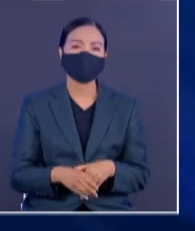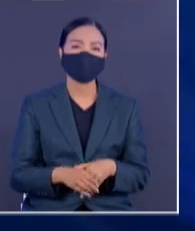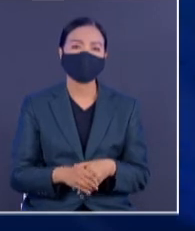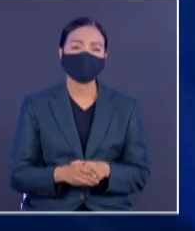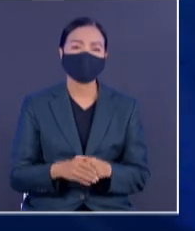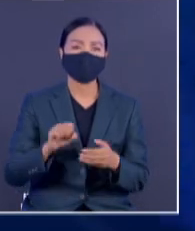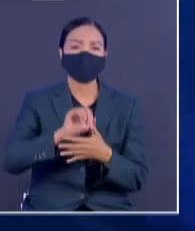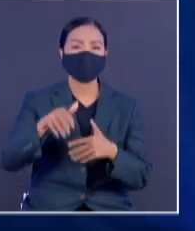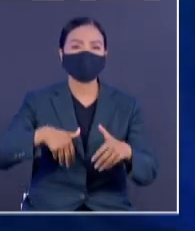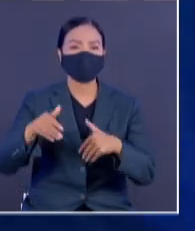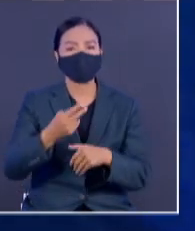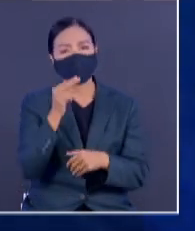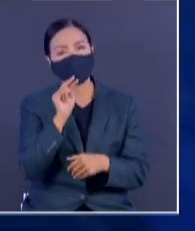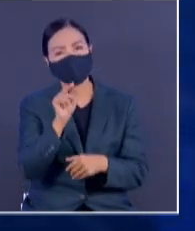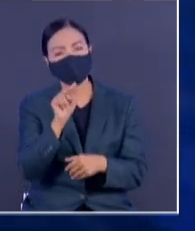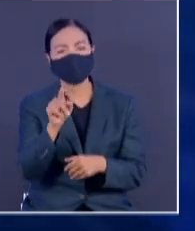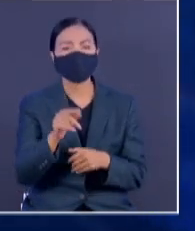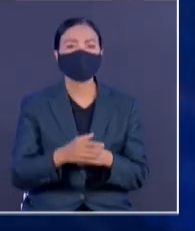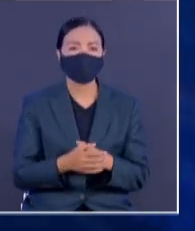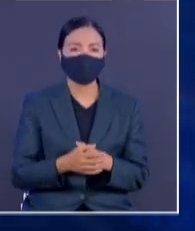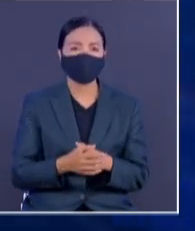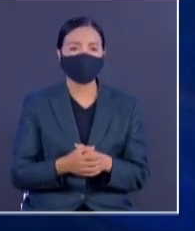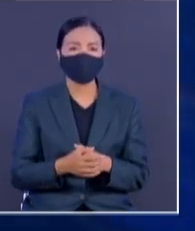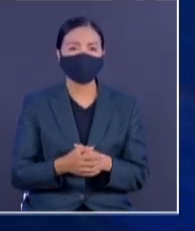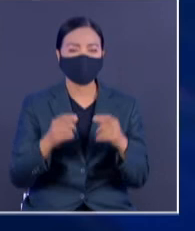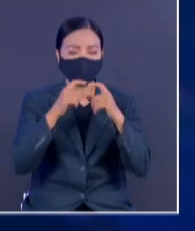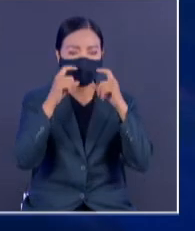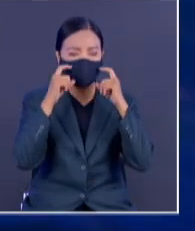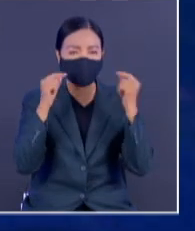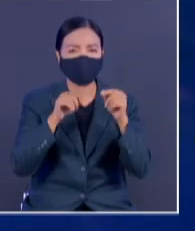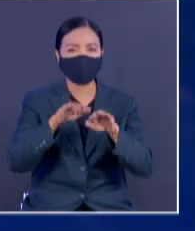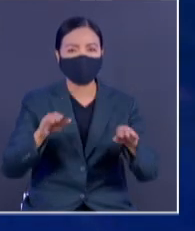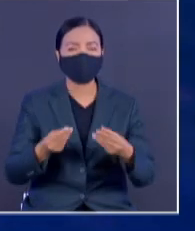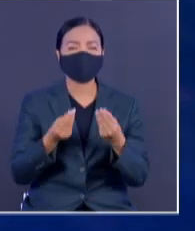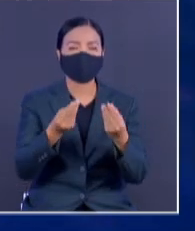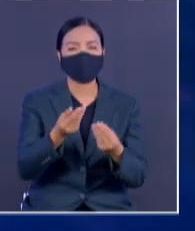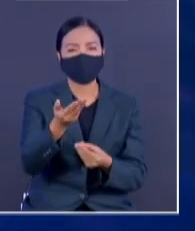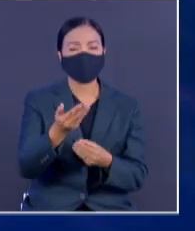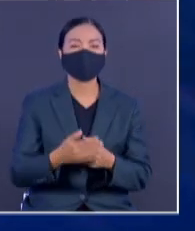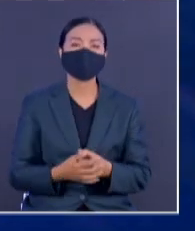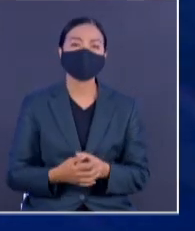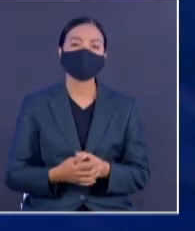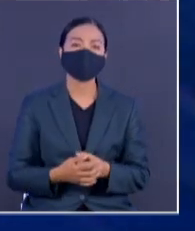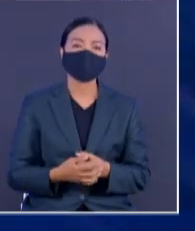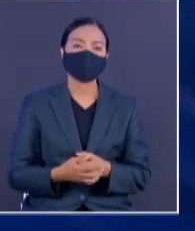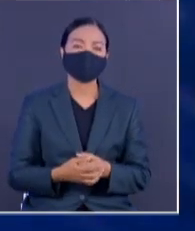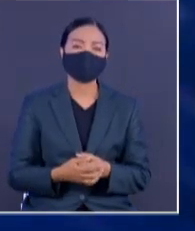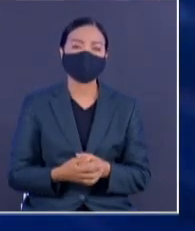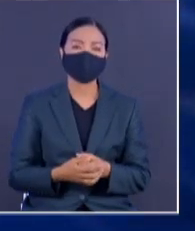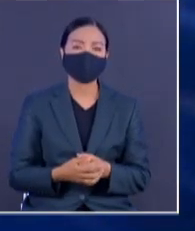พี่น้องประชาชนนะคะชาวเน็ตเห็นภาพแบบนี้ก็ส่งแมสสำหรับเด็กไปให้น้องๆนะคะโอ้แบบนี้น่าชื่นชมจริงๆค่ะ